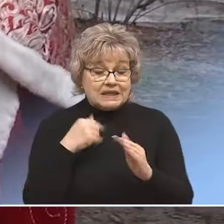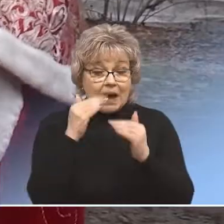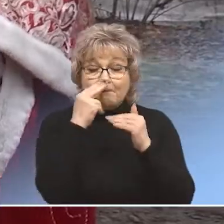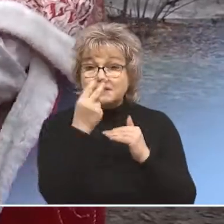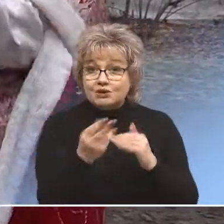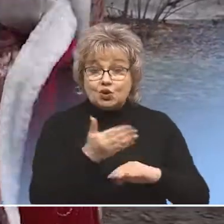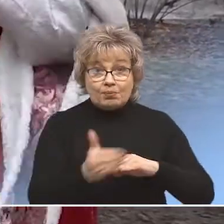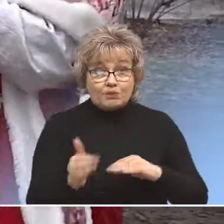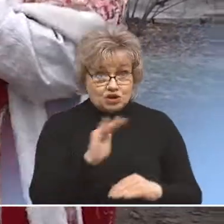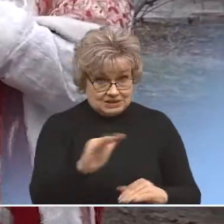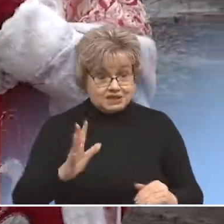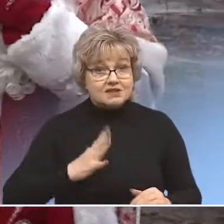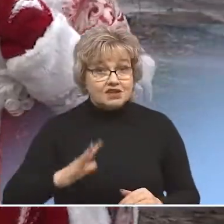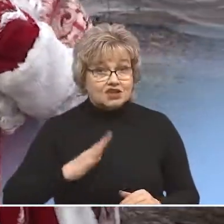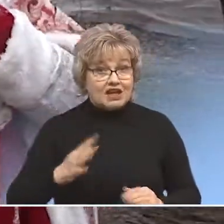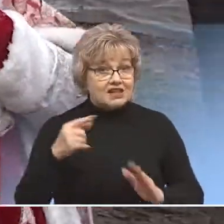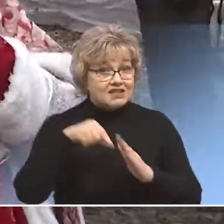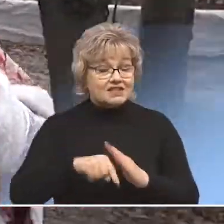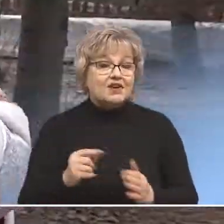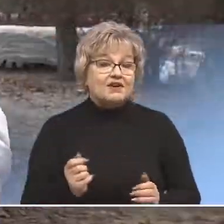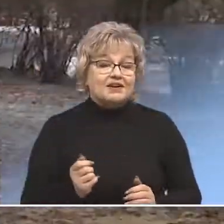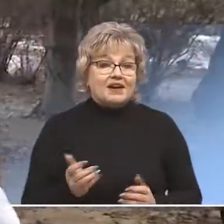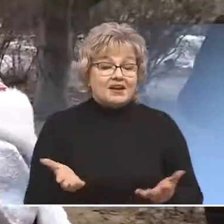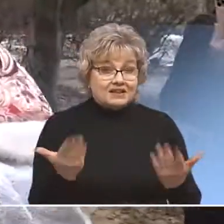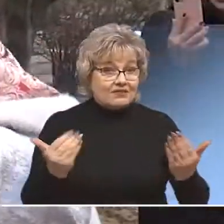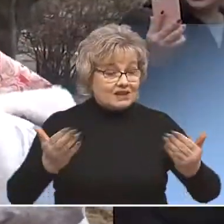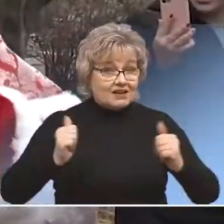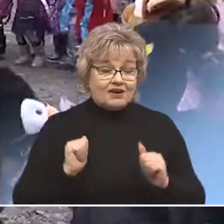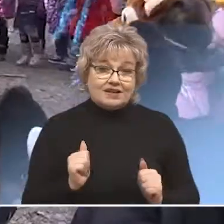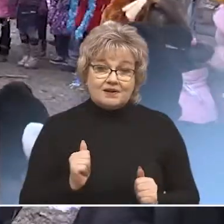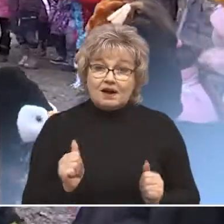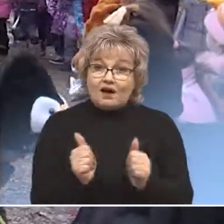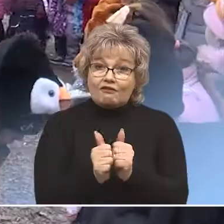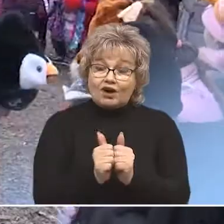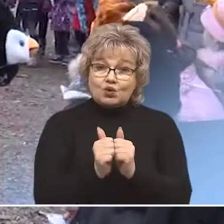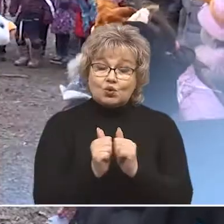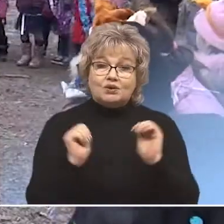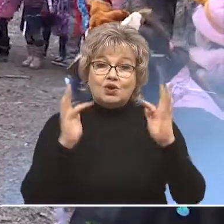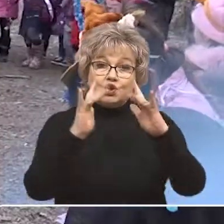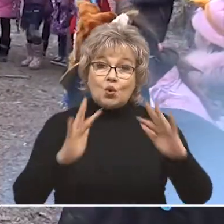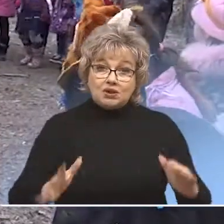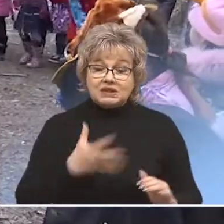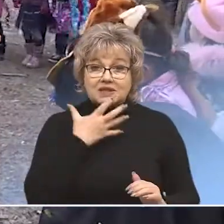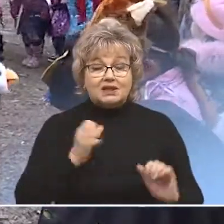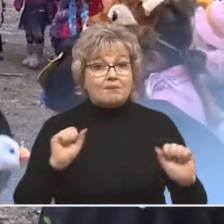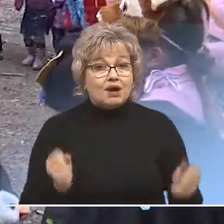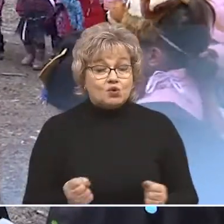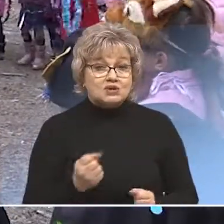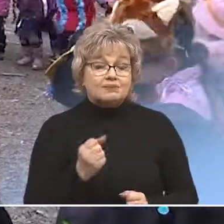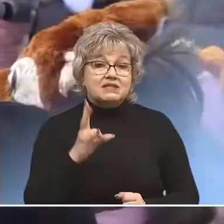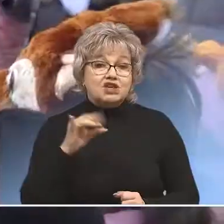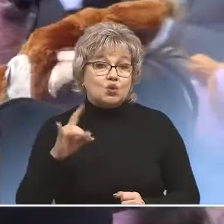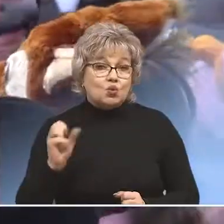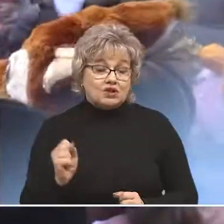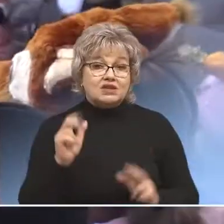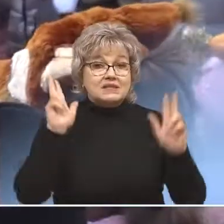К детям пойду, то же дождались, поди! Пойду, давай! Вокруг небольшой елки вместе с Дедом Морозом,